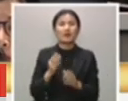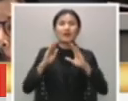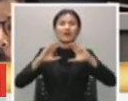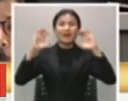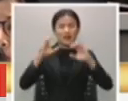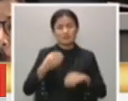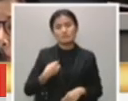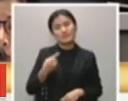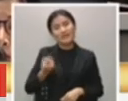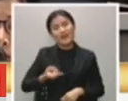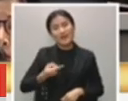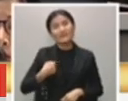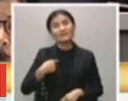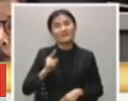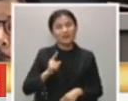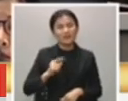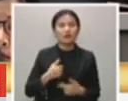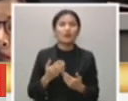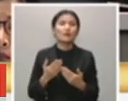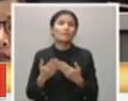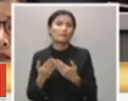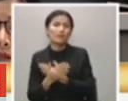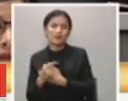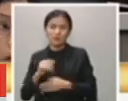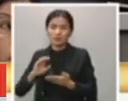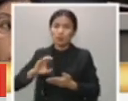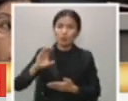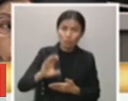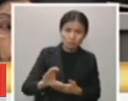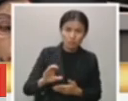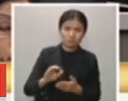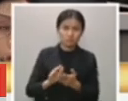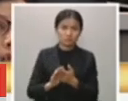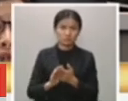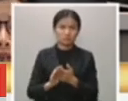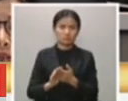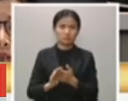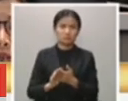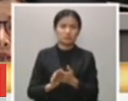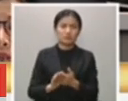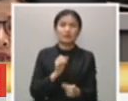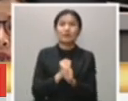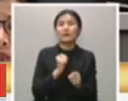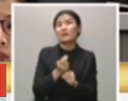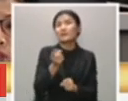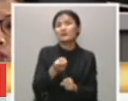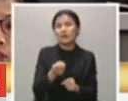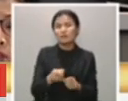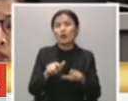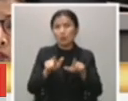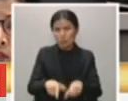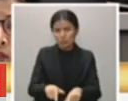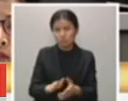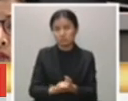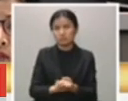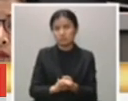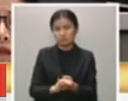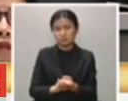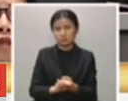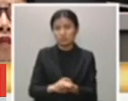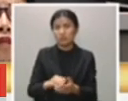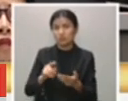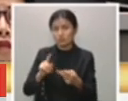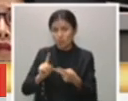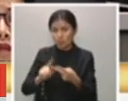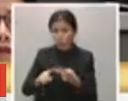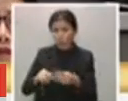ต่างๆแล้วไปเพิ่มในส่วนของการลงทุนภาครัฐคือลดสัดส่วนของงานประจำลง2คือลดภาระภาษีของประชาช